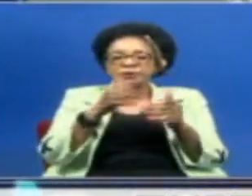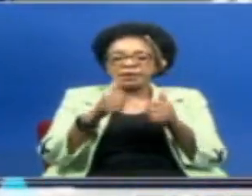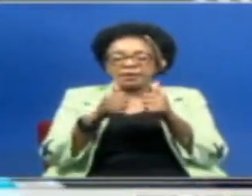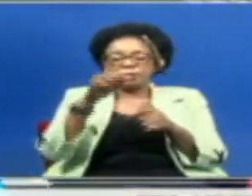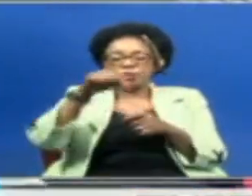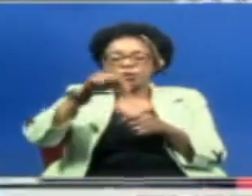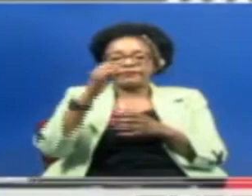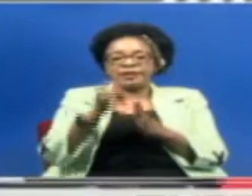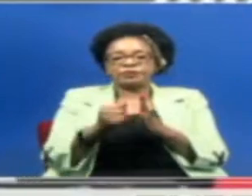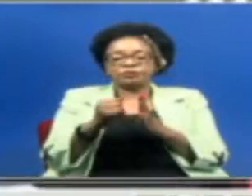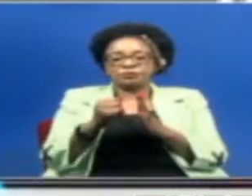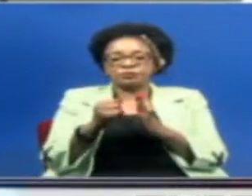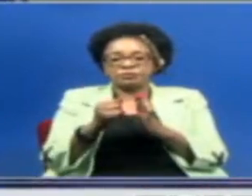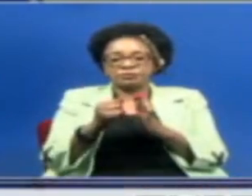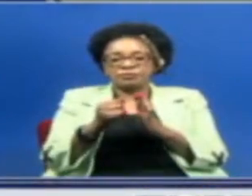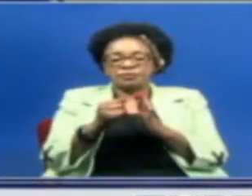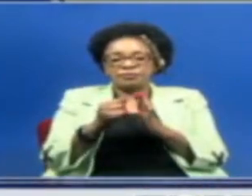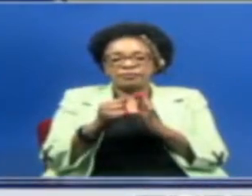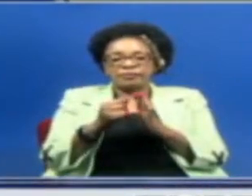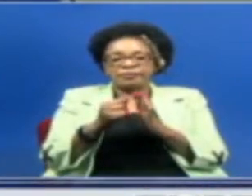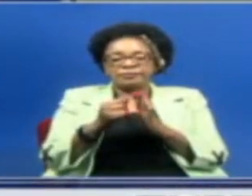quarterfinal.